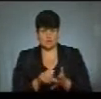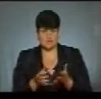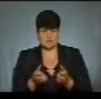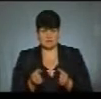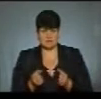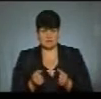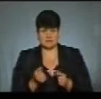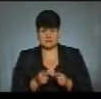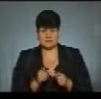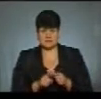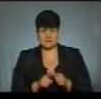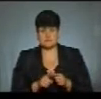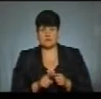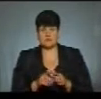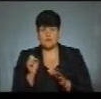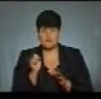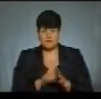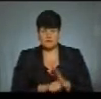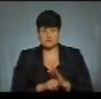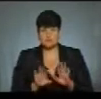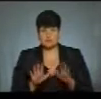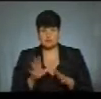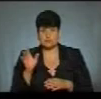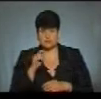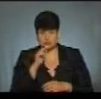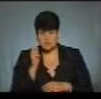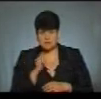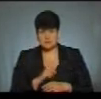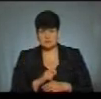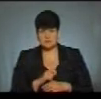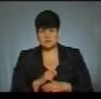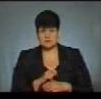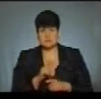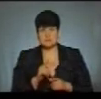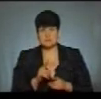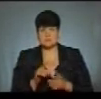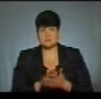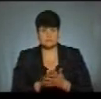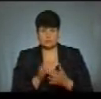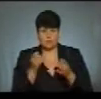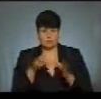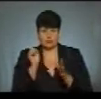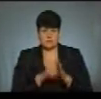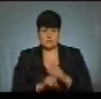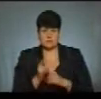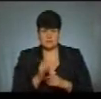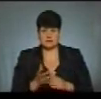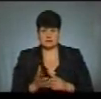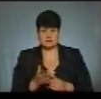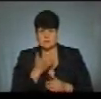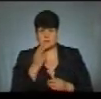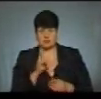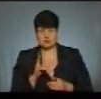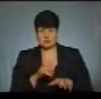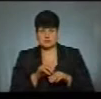можна таке повідомити? Таке на цілу Україну. Ні за що вбили дитину. Просто вбили ні за що. І нема вже кому довести справу